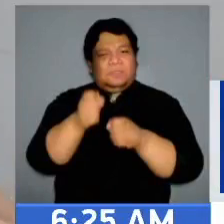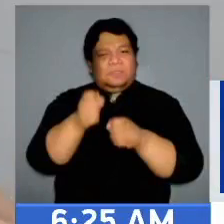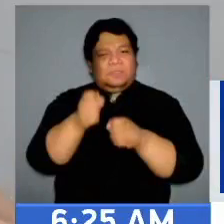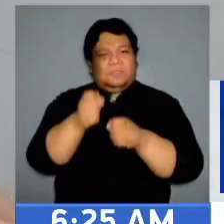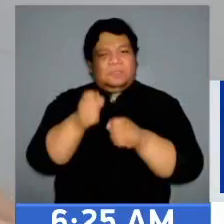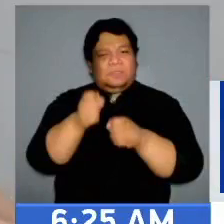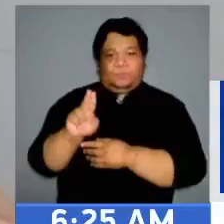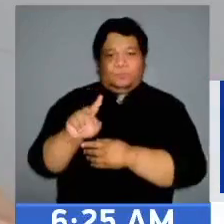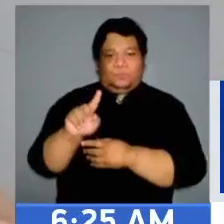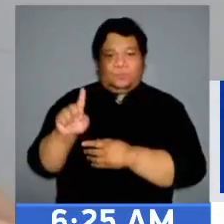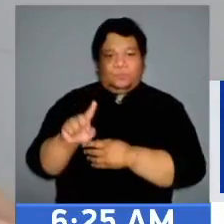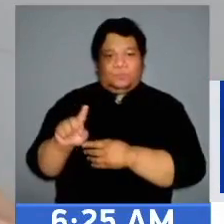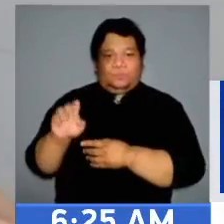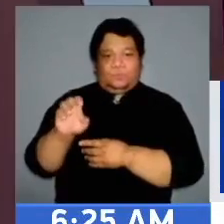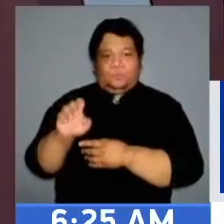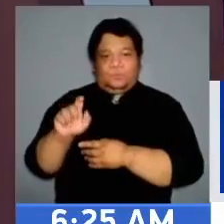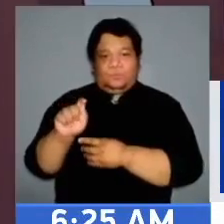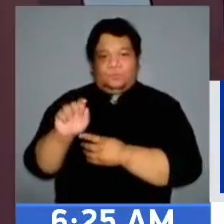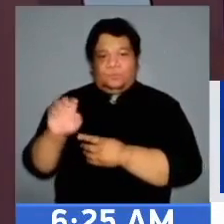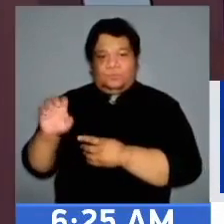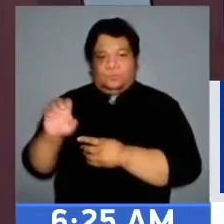Zapata.